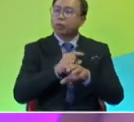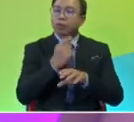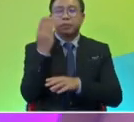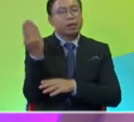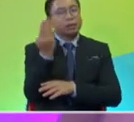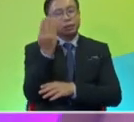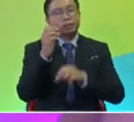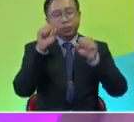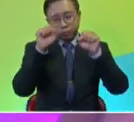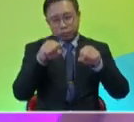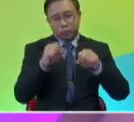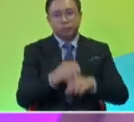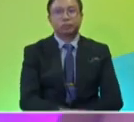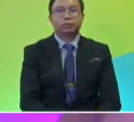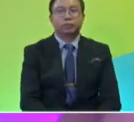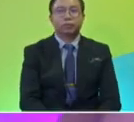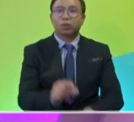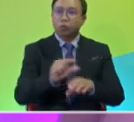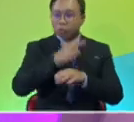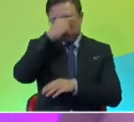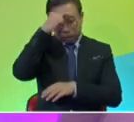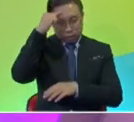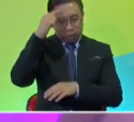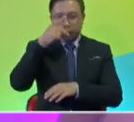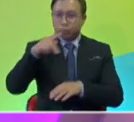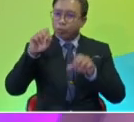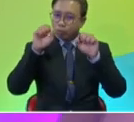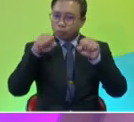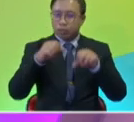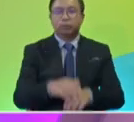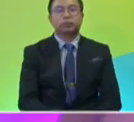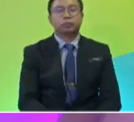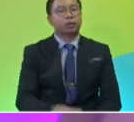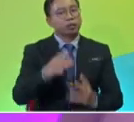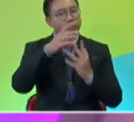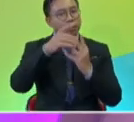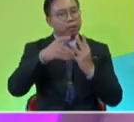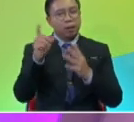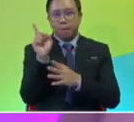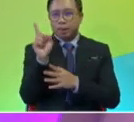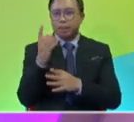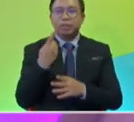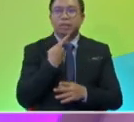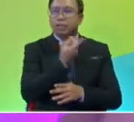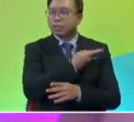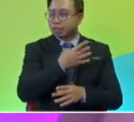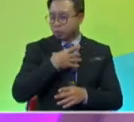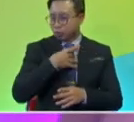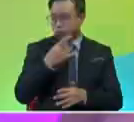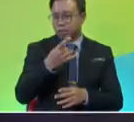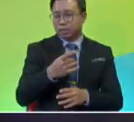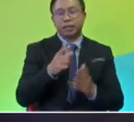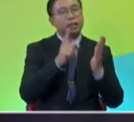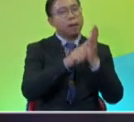boleh tak ada masalah atau warna hitam pun boleh tak ada masalah jadi kita pilih a mana yang kita suka kemudian kita